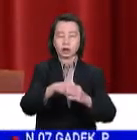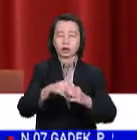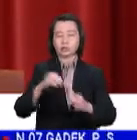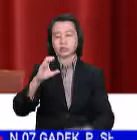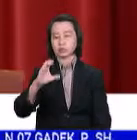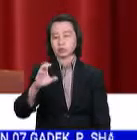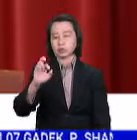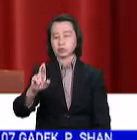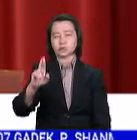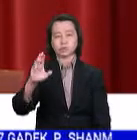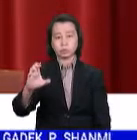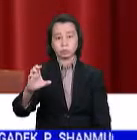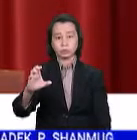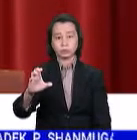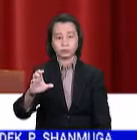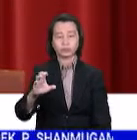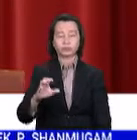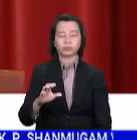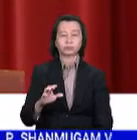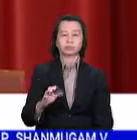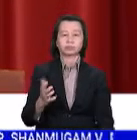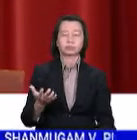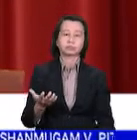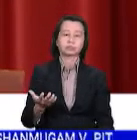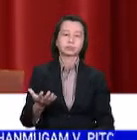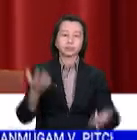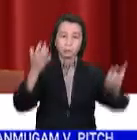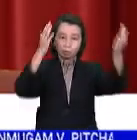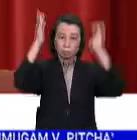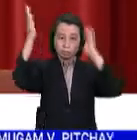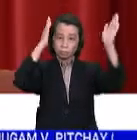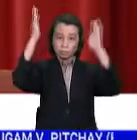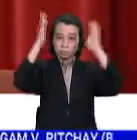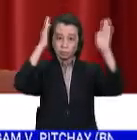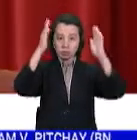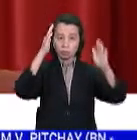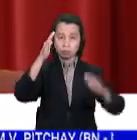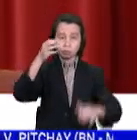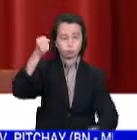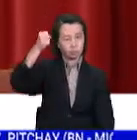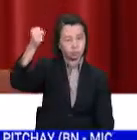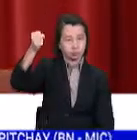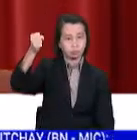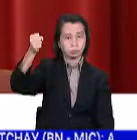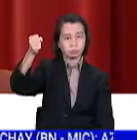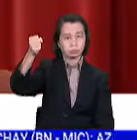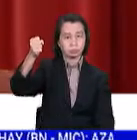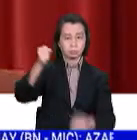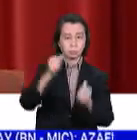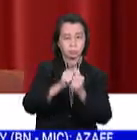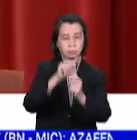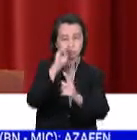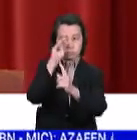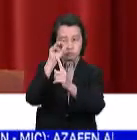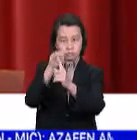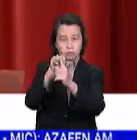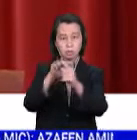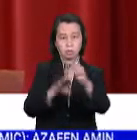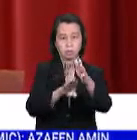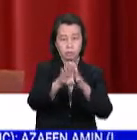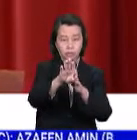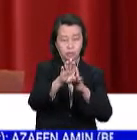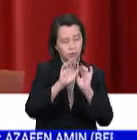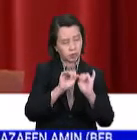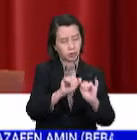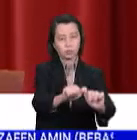CRC. Dalam hal ini, Malaysia berpegang teguh dengan matlamat pembangunan